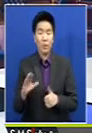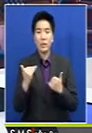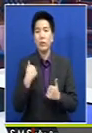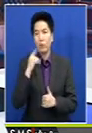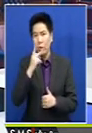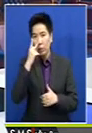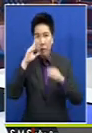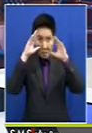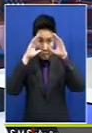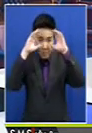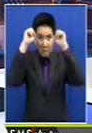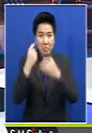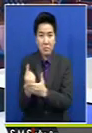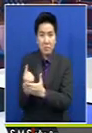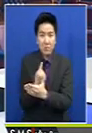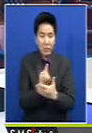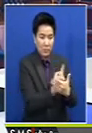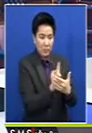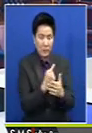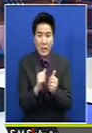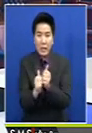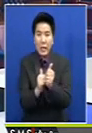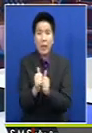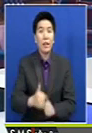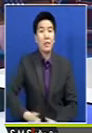ไปวัดดวงแล้วกันค่ะว่าใครจะไปสู้ศึกประธานาธิบดี